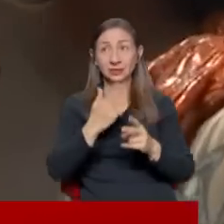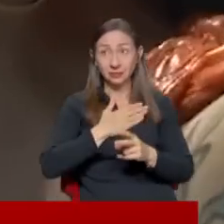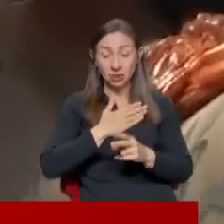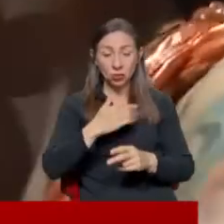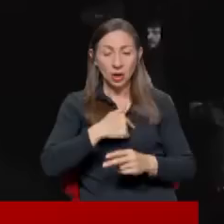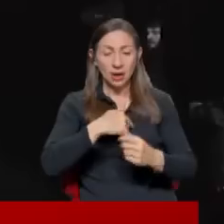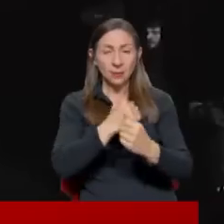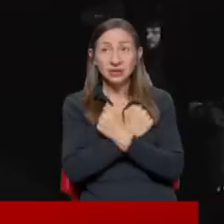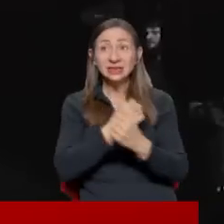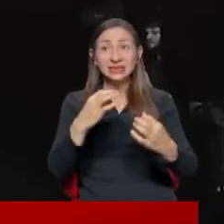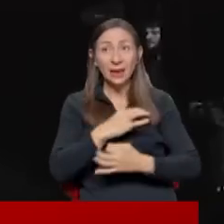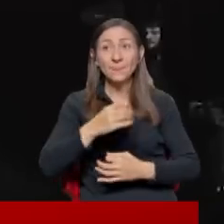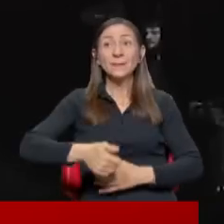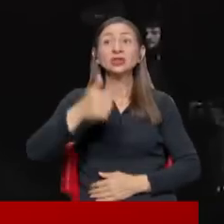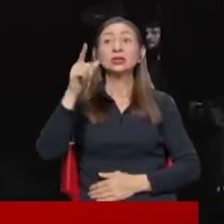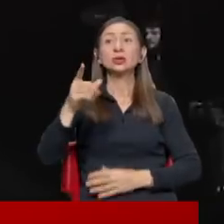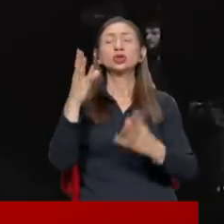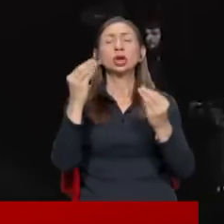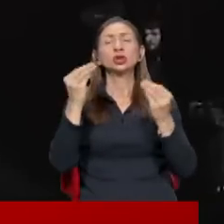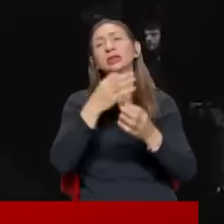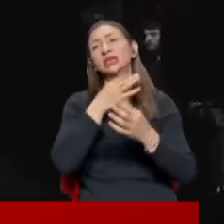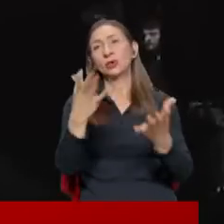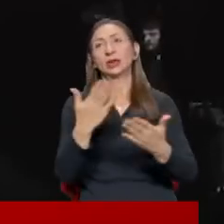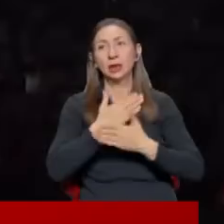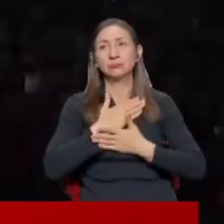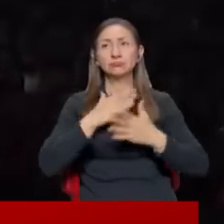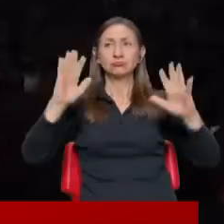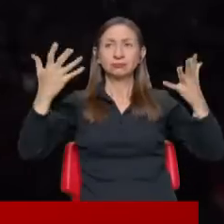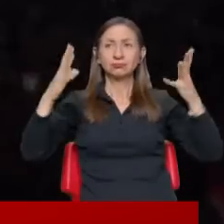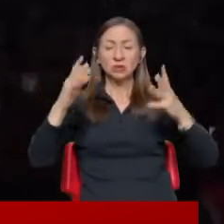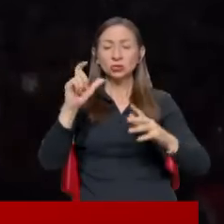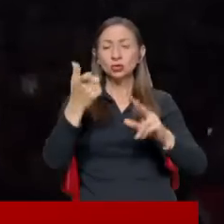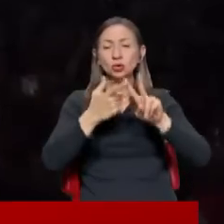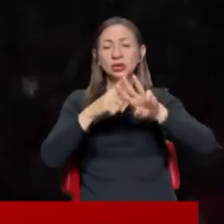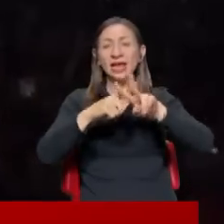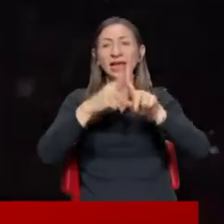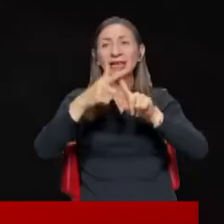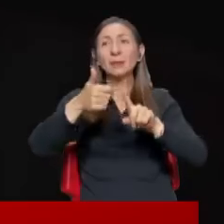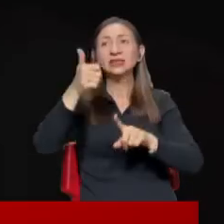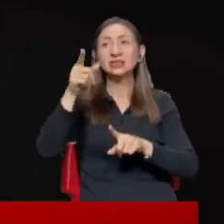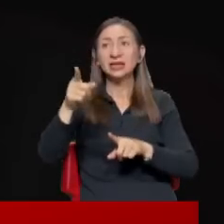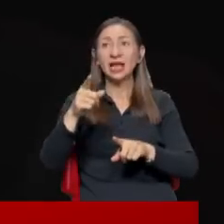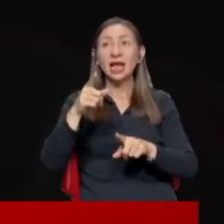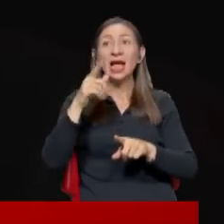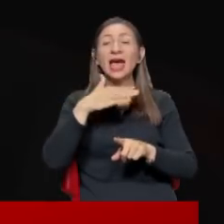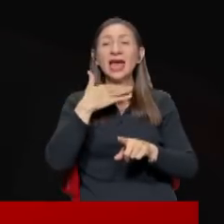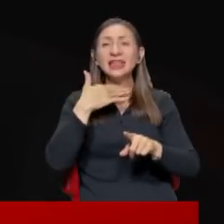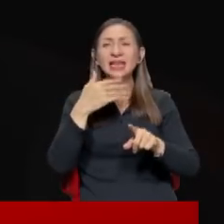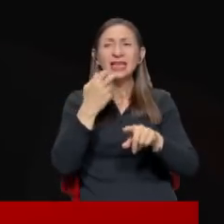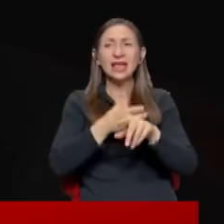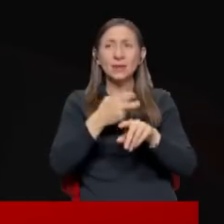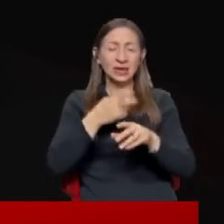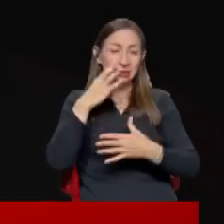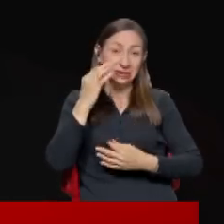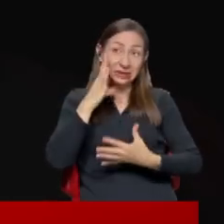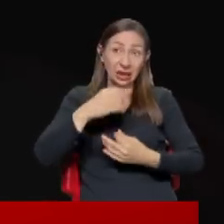yüreğine basan Sayın Başkanımıza çok çok teşekkür ederim. Alkışlar Cüneyt Başkan'a gitsin lütfen. Et ve kemikten yaratılmış